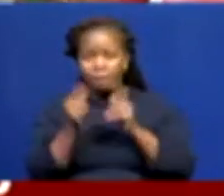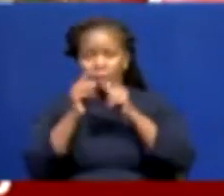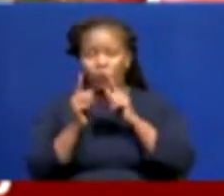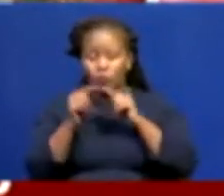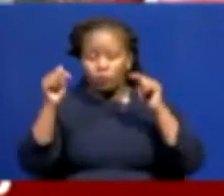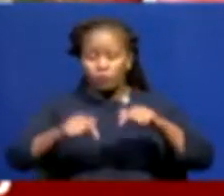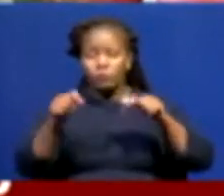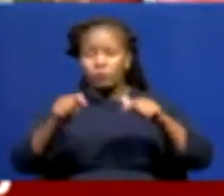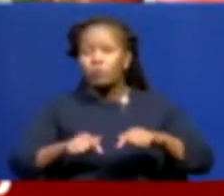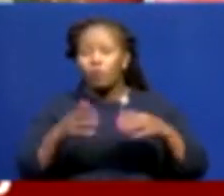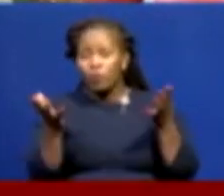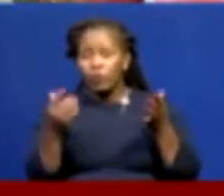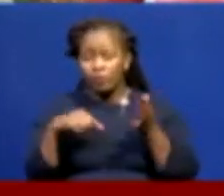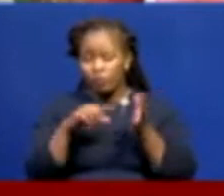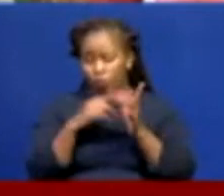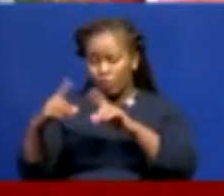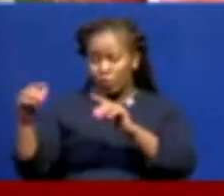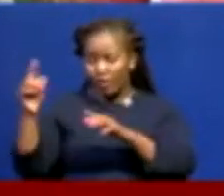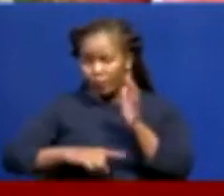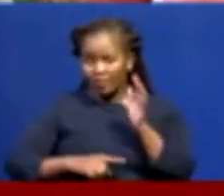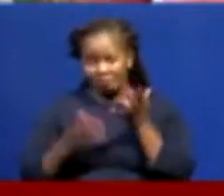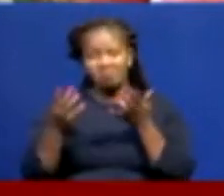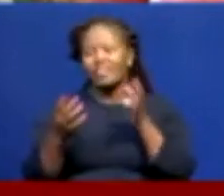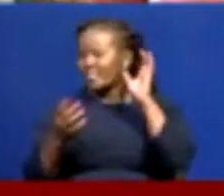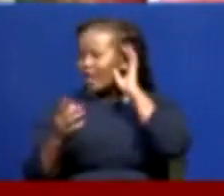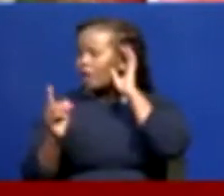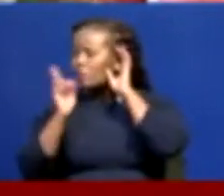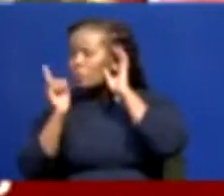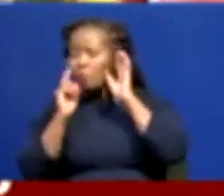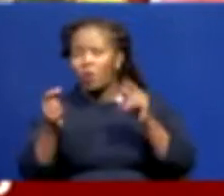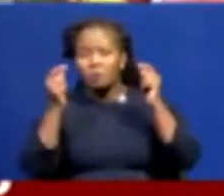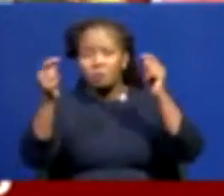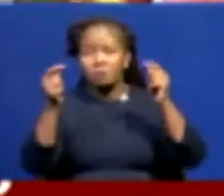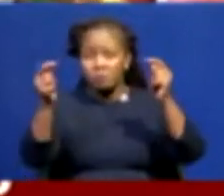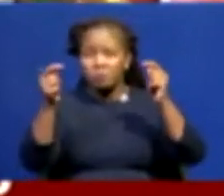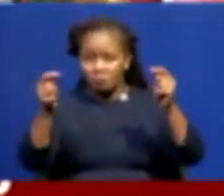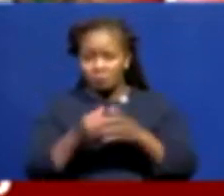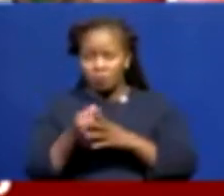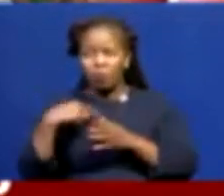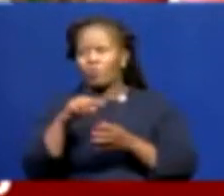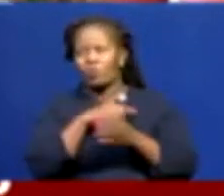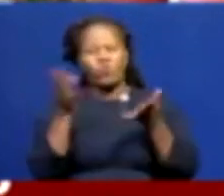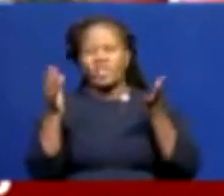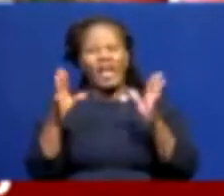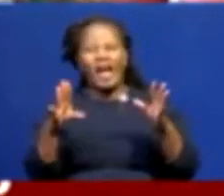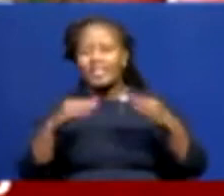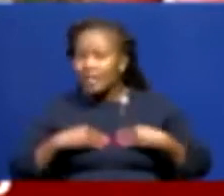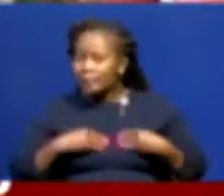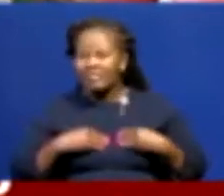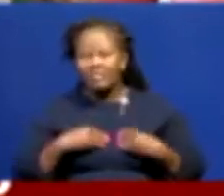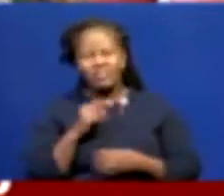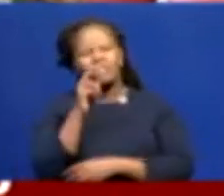leo inasemekana kwamba kesho kutakuwa na maandamano. Sisi tumeona hatutakaa chini